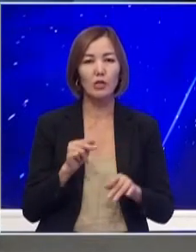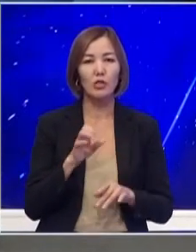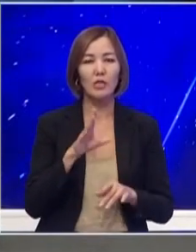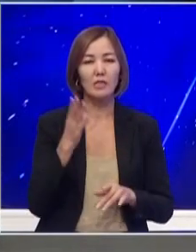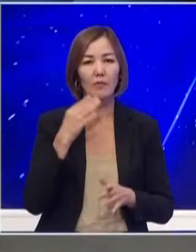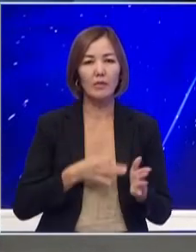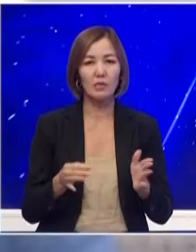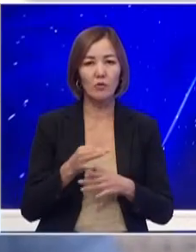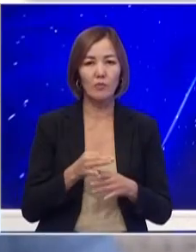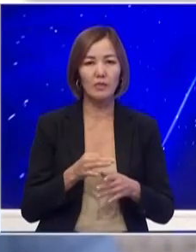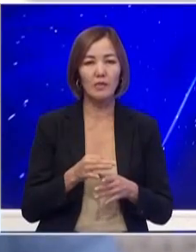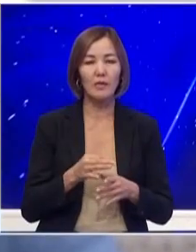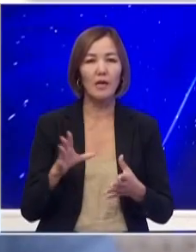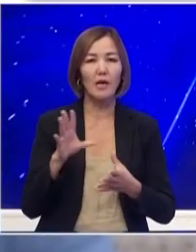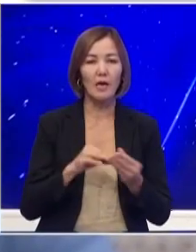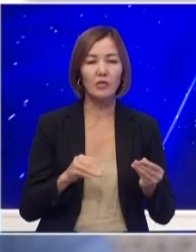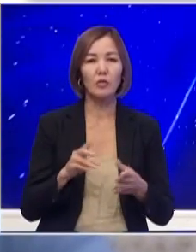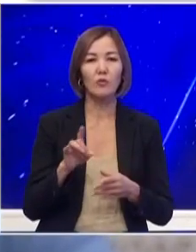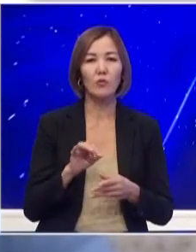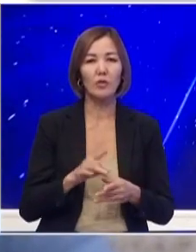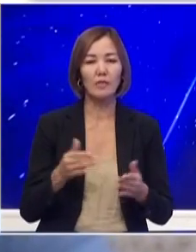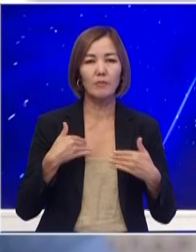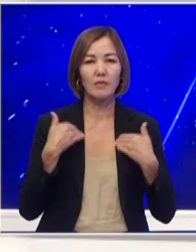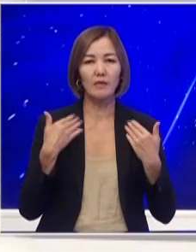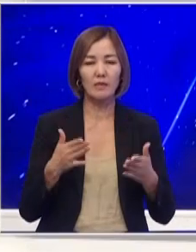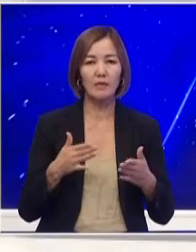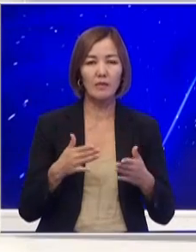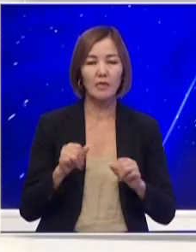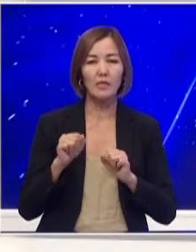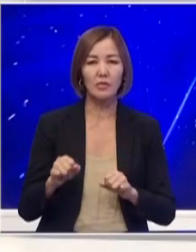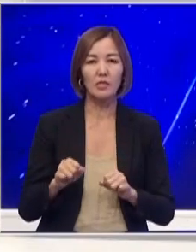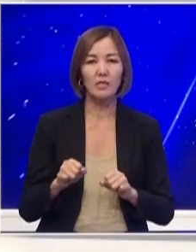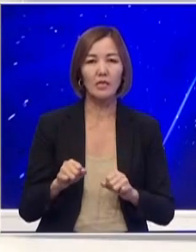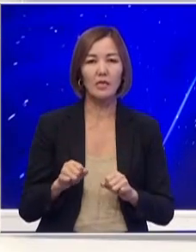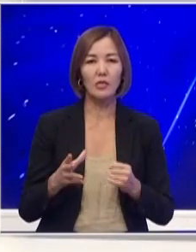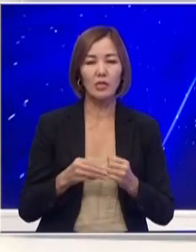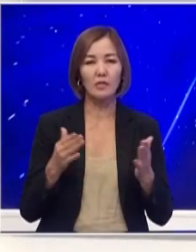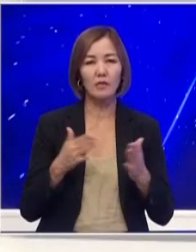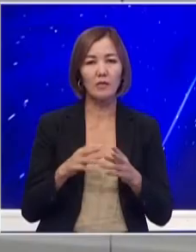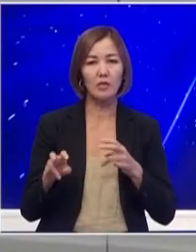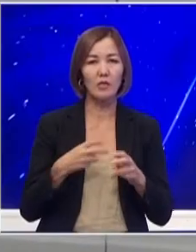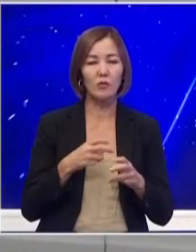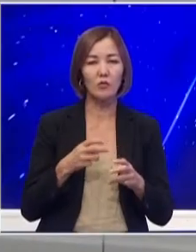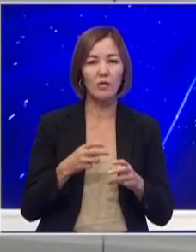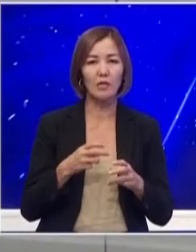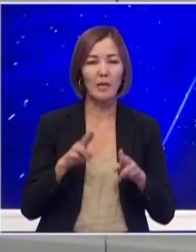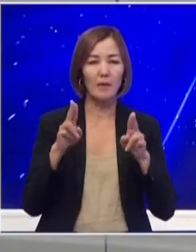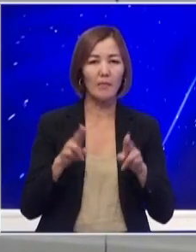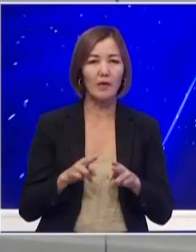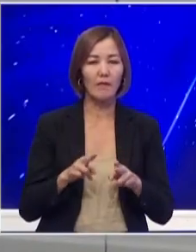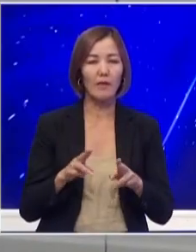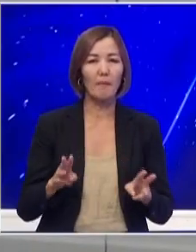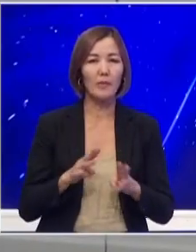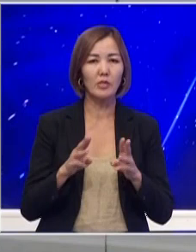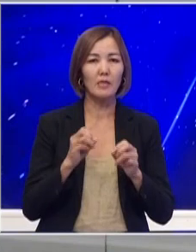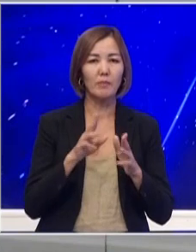чрезвычайным ситуациям Алматинской области в очередной раз предостерегают жителей частного сектора не нарушать типовые правила пожарной